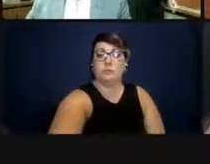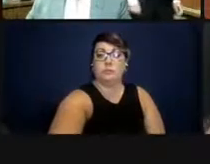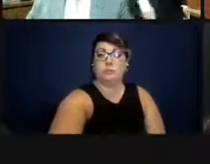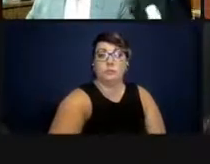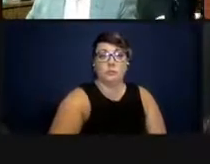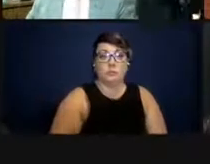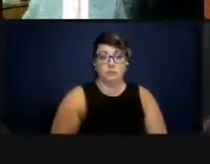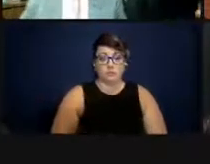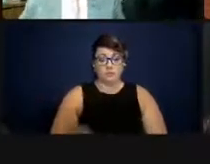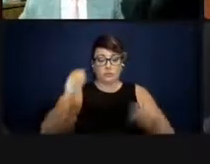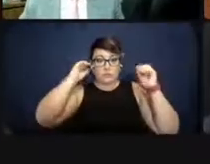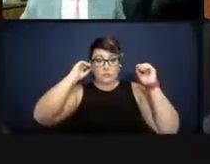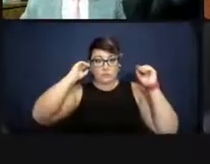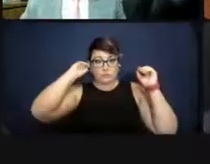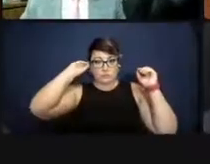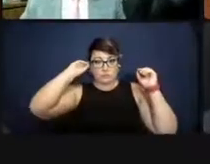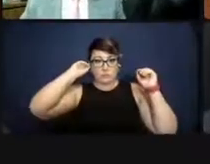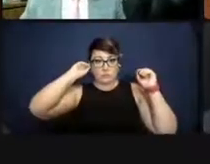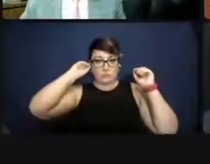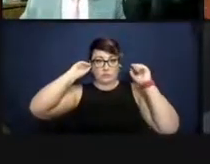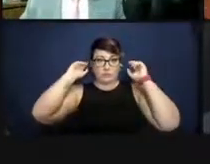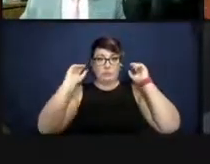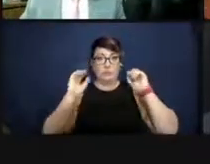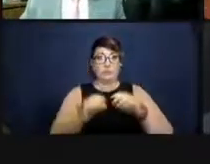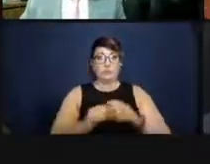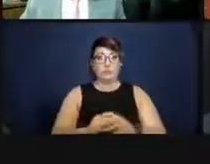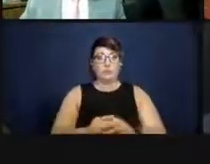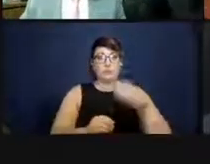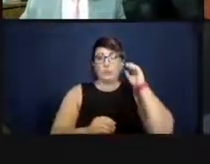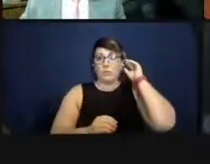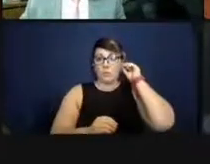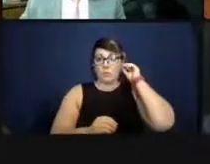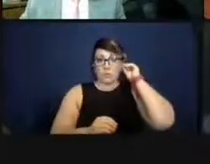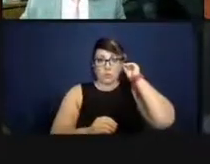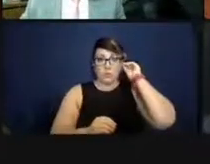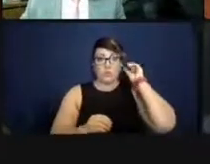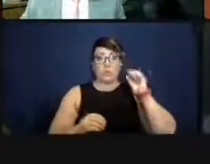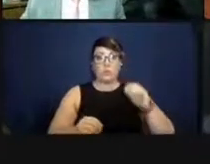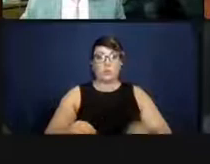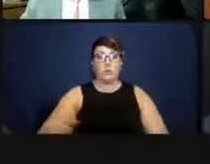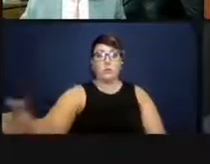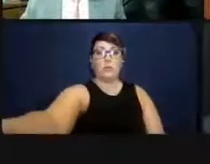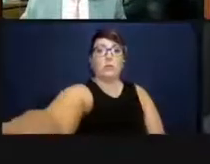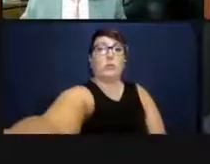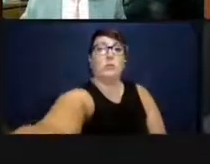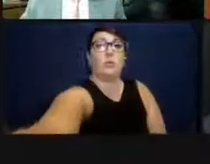wa kupitisha agenda ya mkutano wetu wa leo.